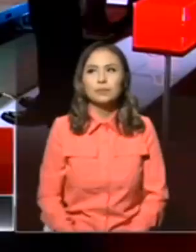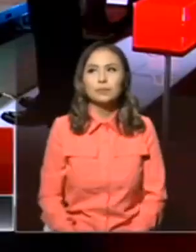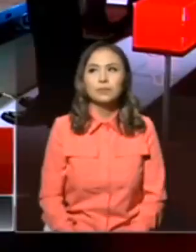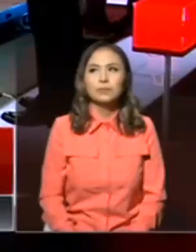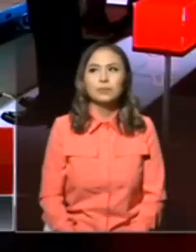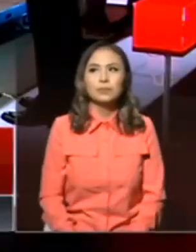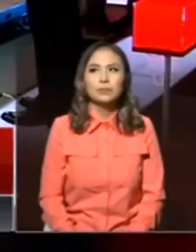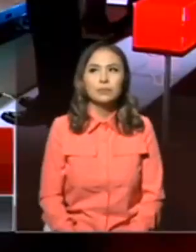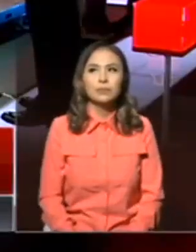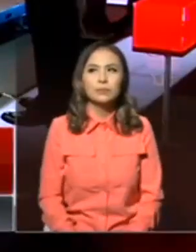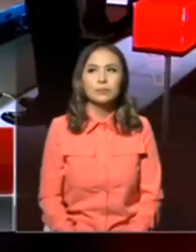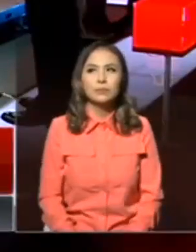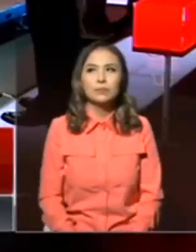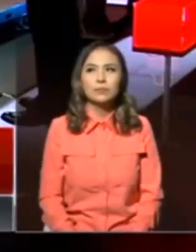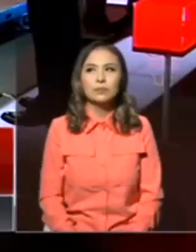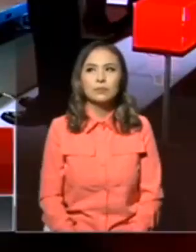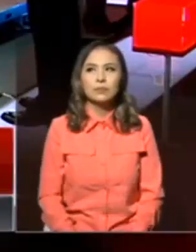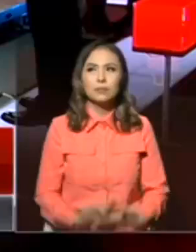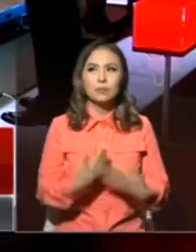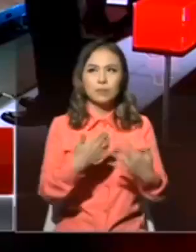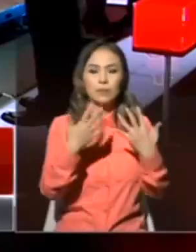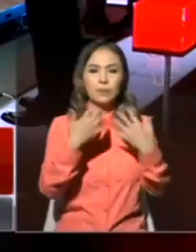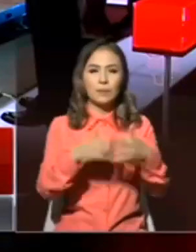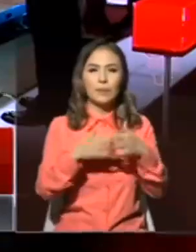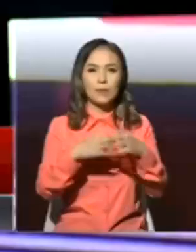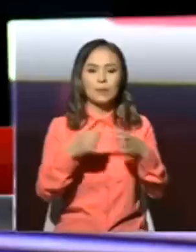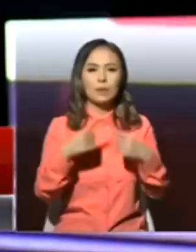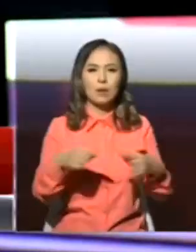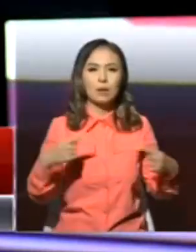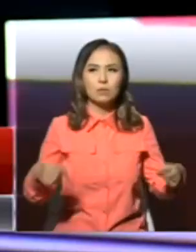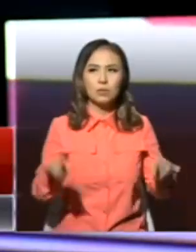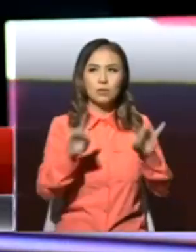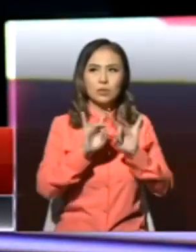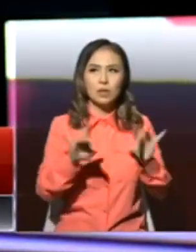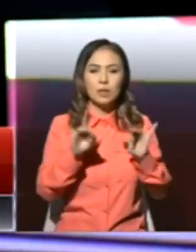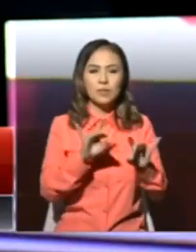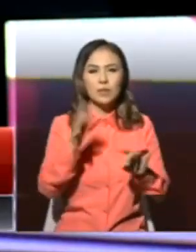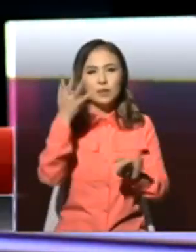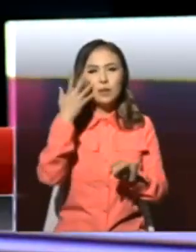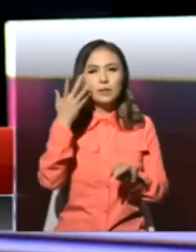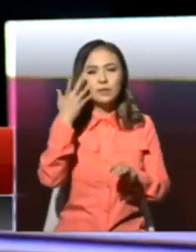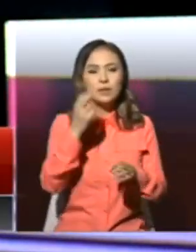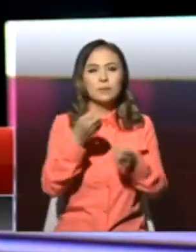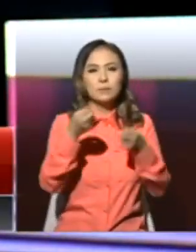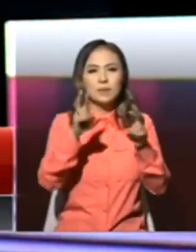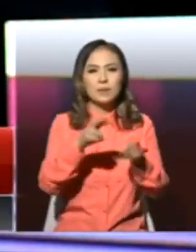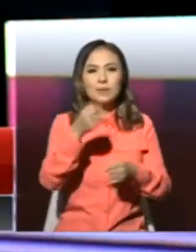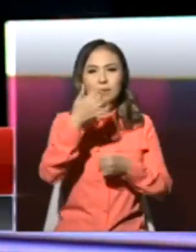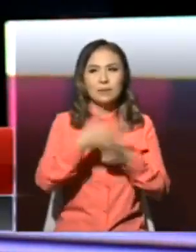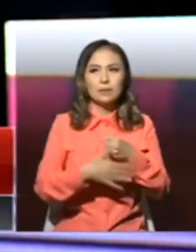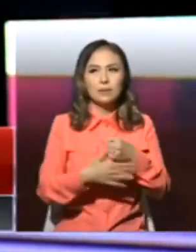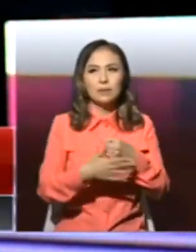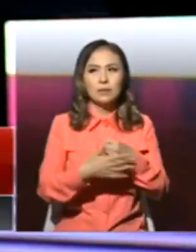сұрақ. Бұл санды біз әртүрлі сараптама жасайтын орталықтардан алдық. Аттарын